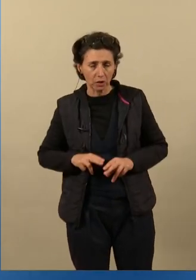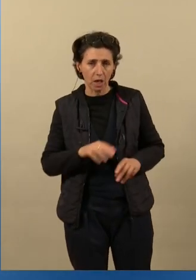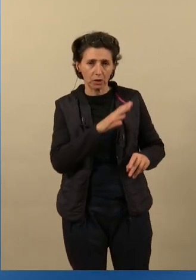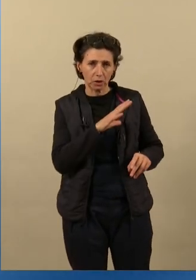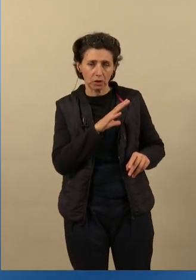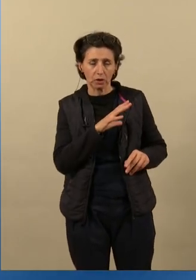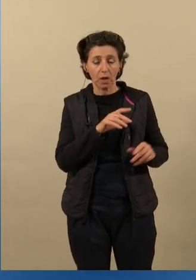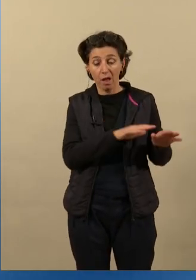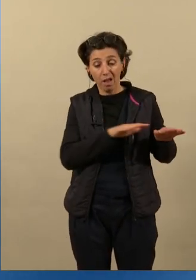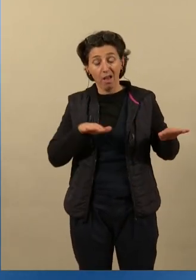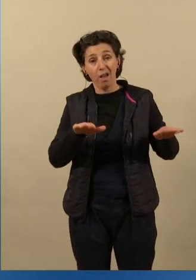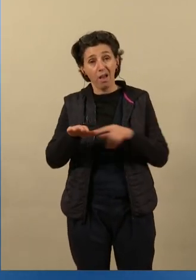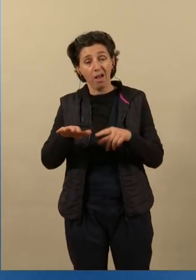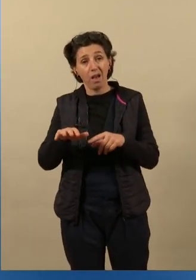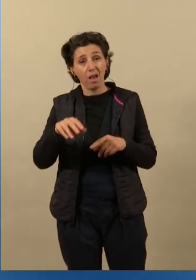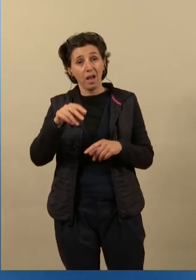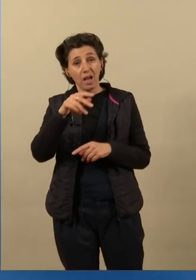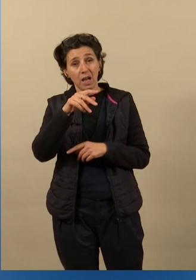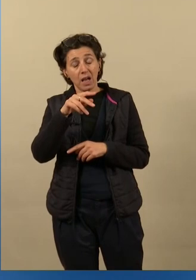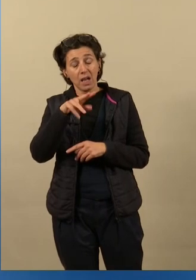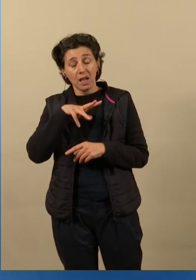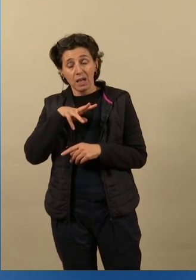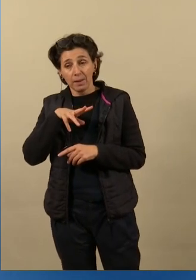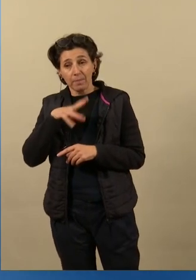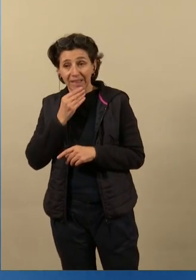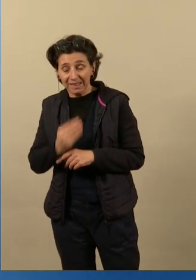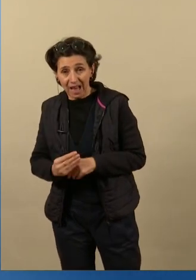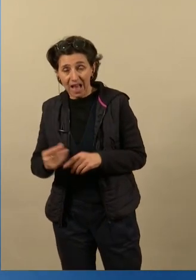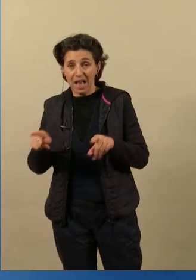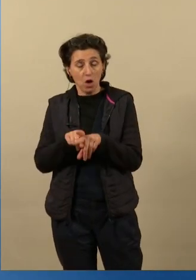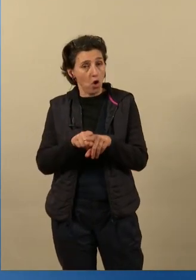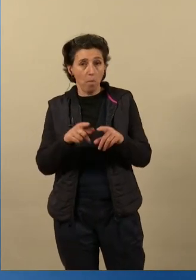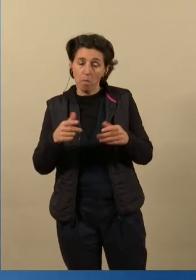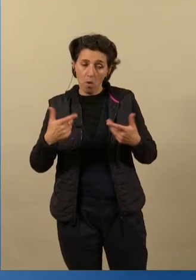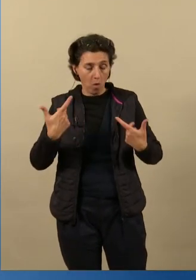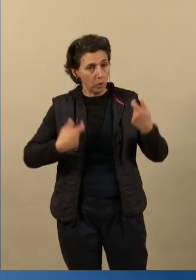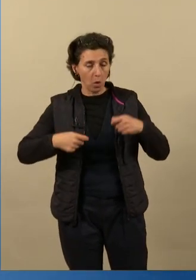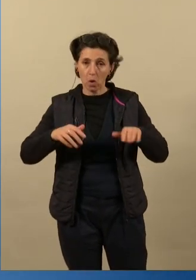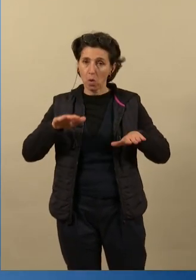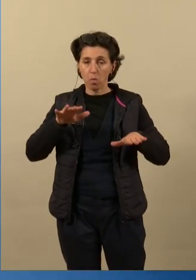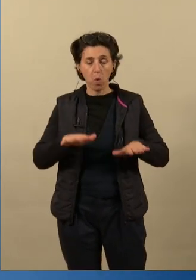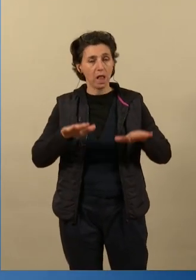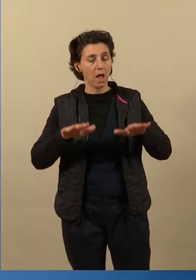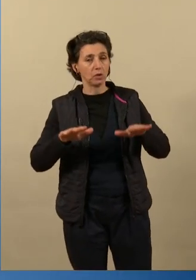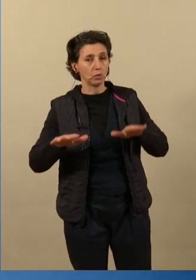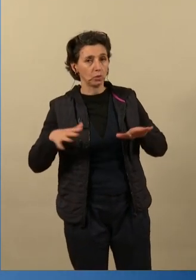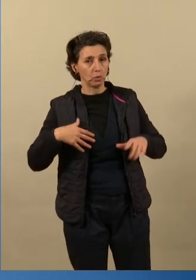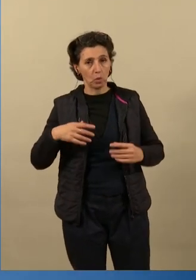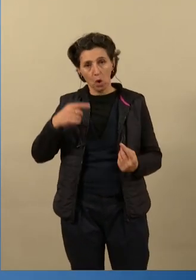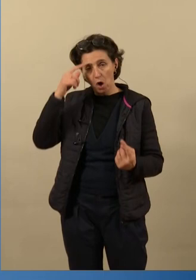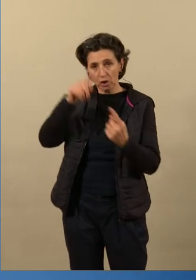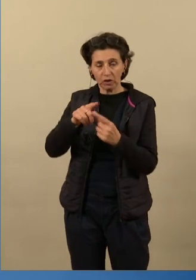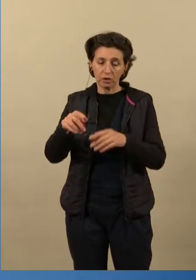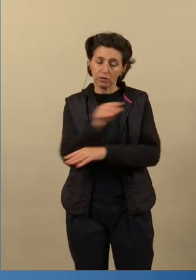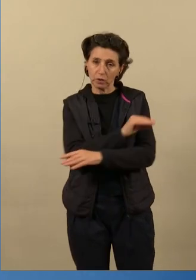part d'Israël la modération dans son extension et dans sa volonté d'assurer sa sécurité par tous les moyens